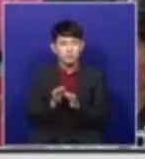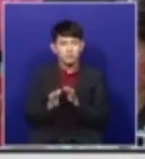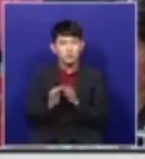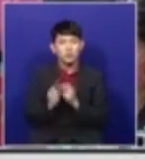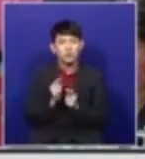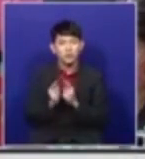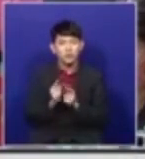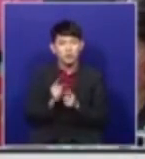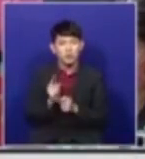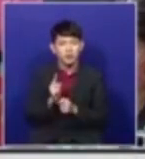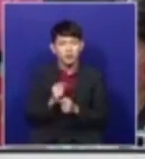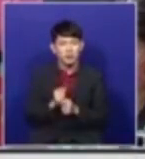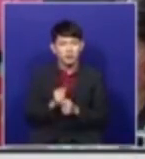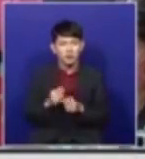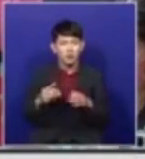จะขอปรับทุกข์กับฝ่ายค้านรุ่นพี่หน่อยท่านประธานผมนี่แหละ